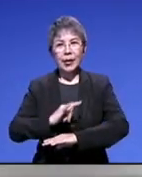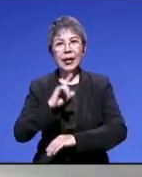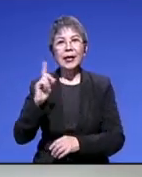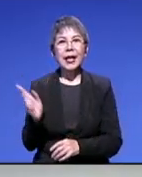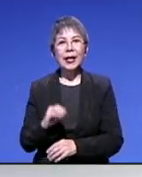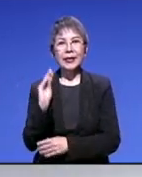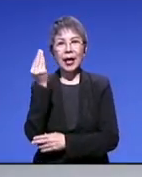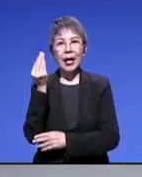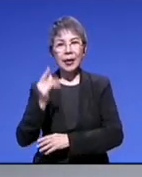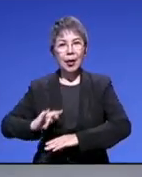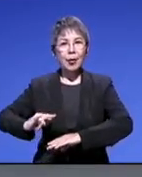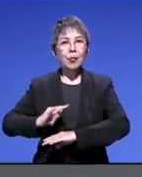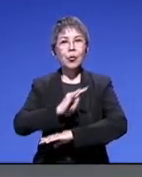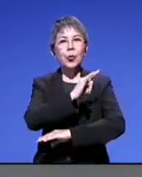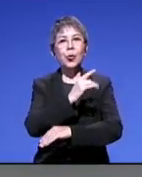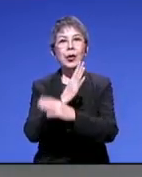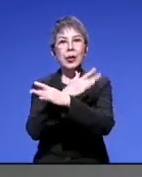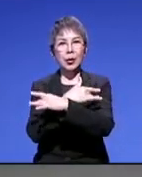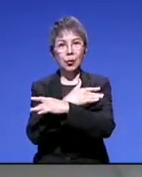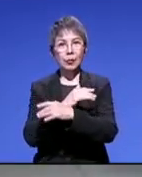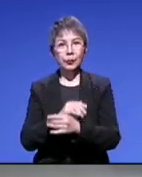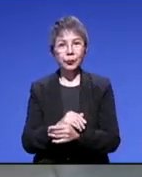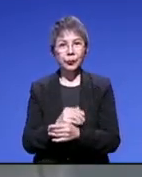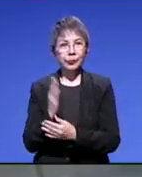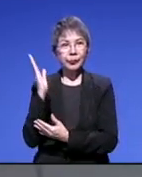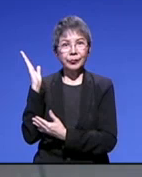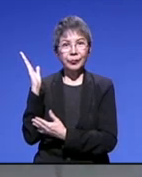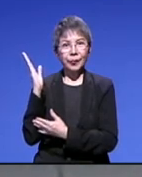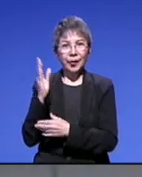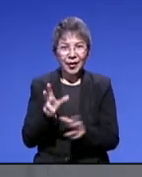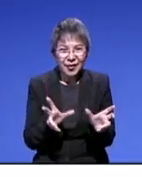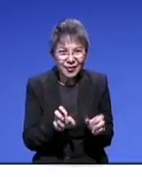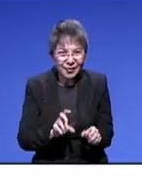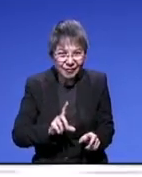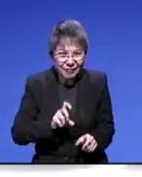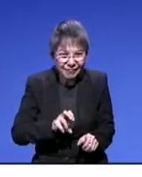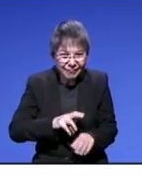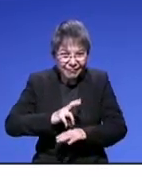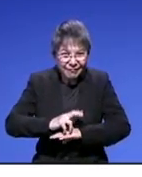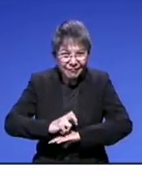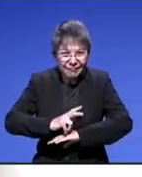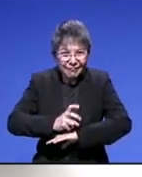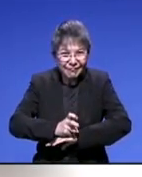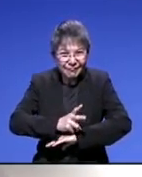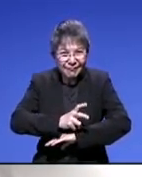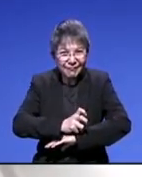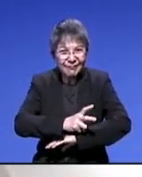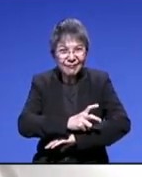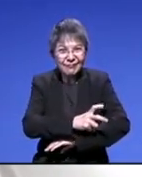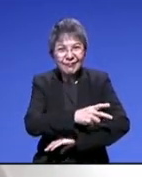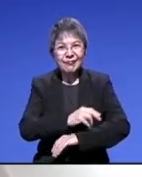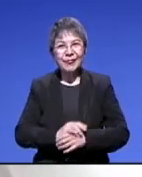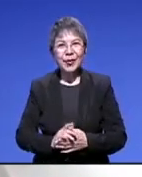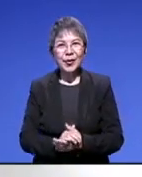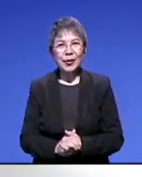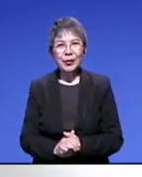lalu. Seekor kalajengking tiba-tiba terlihat merayap di bawah tempat meletakkan bagasi di dalam kabin. Kalajengking ini muncul di